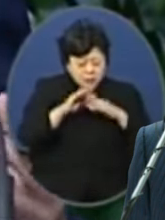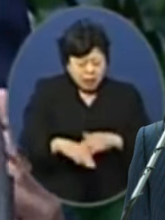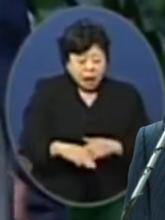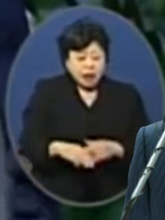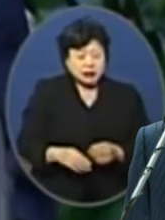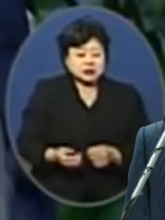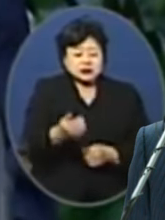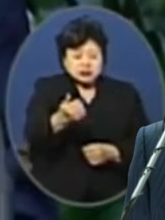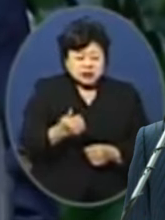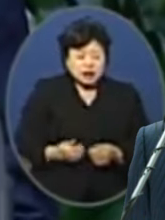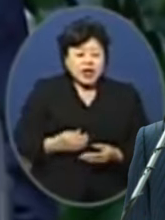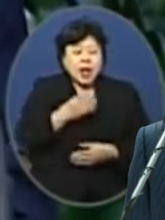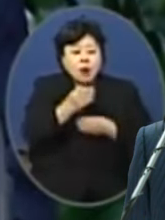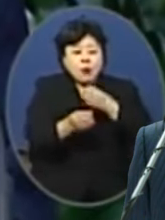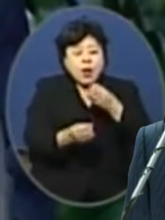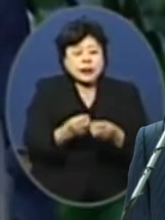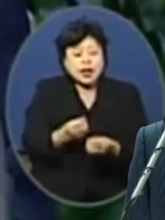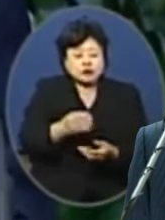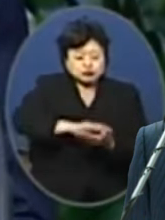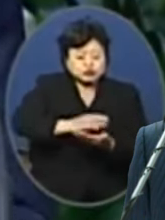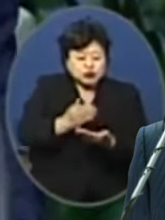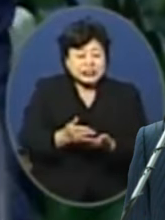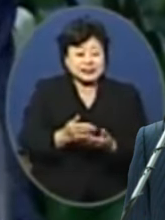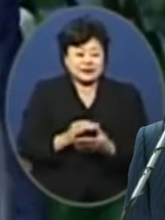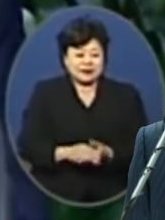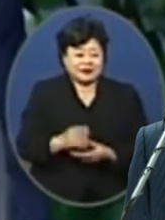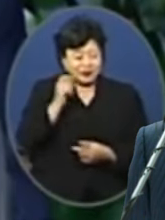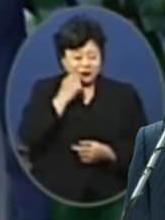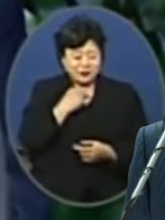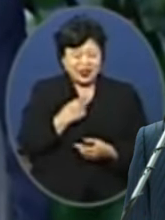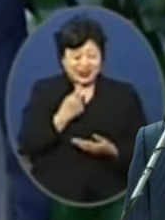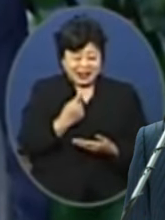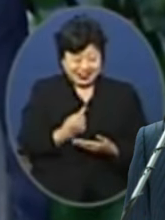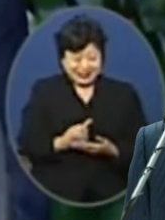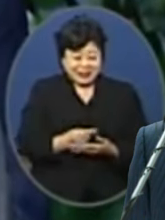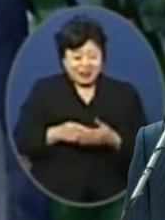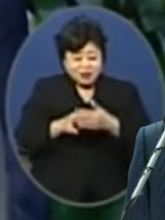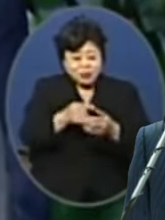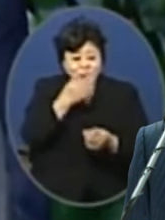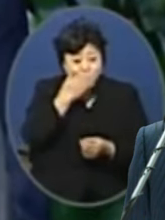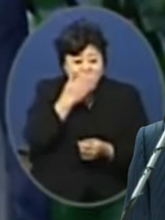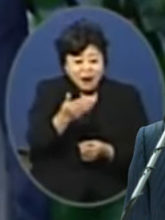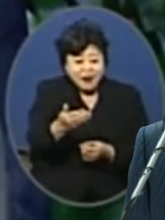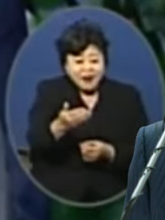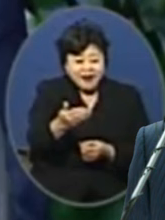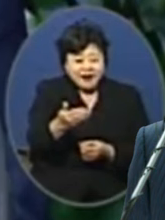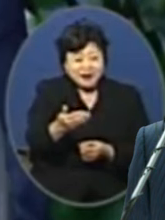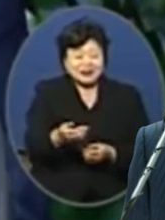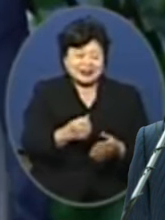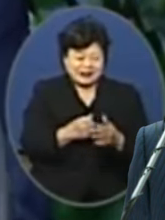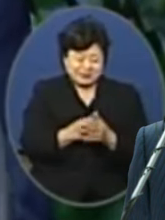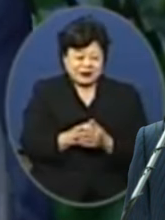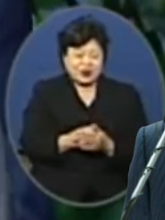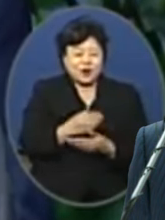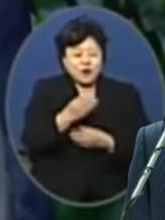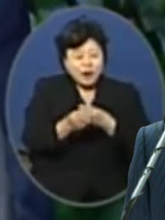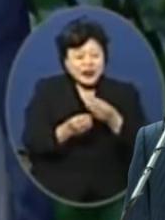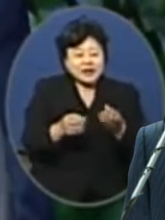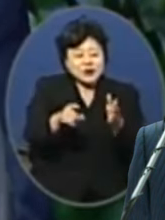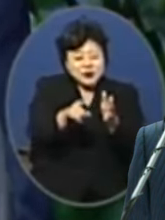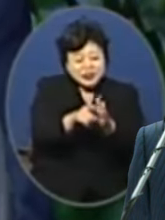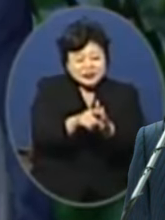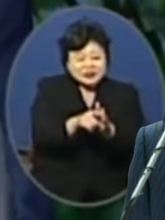것을 회개하고 수리해 놓으면 어려움 있다고 와도 극복할 수 있다는 것입니다 그러므로 회개하기